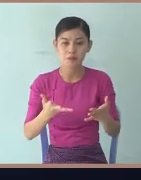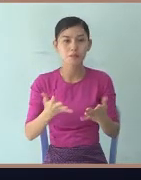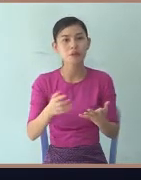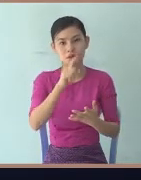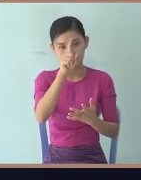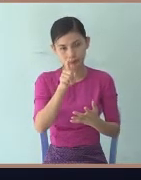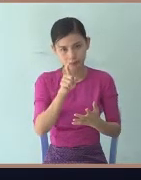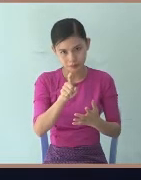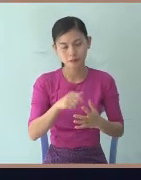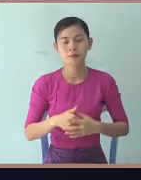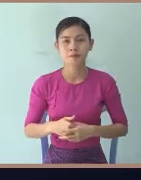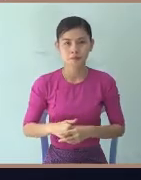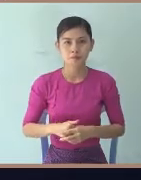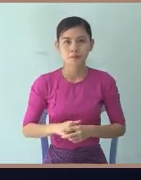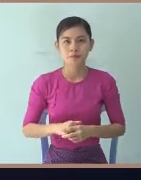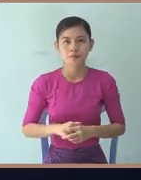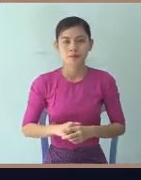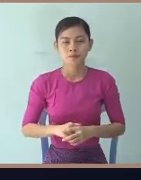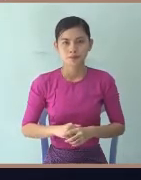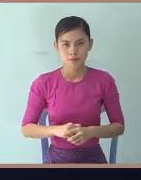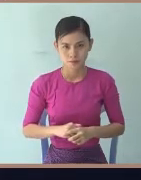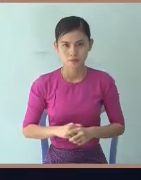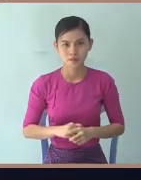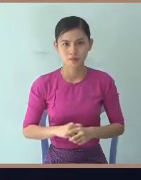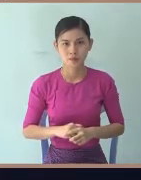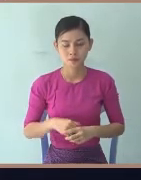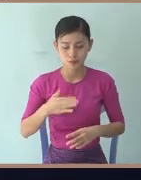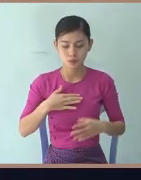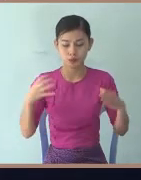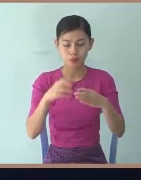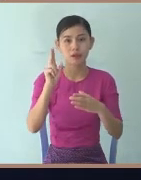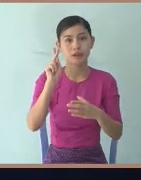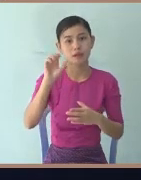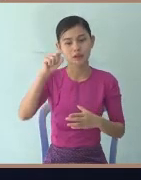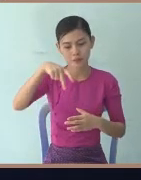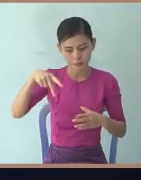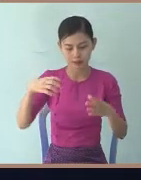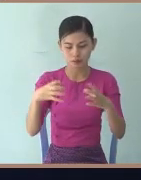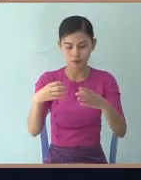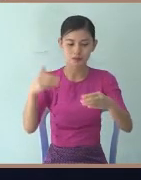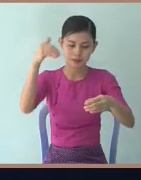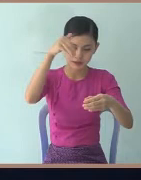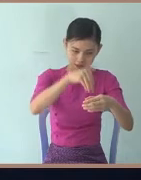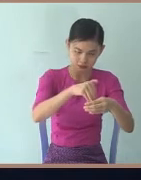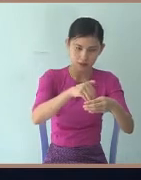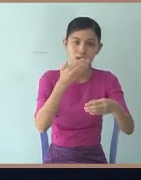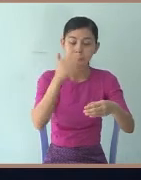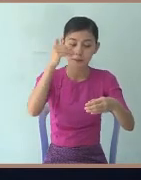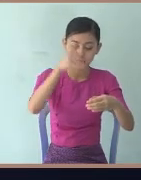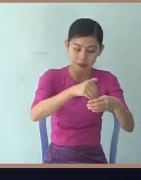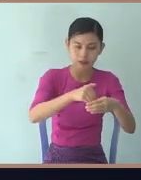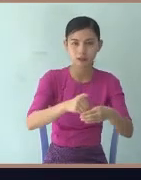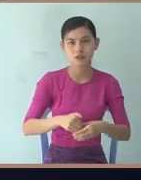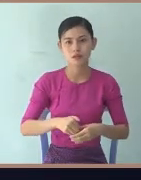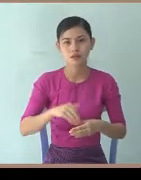အရာပြောပေါ့နော်ဒီ KSPB မှာပါရှိမလဲဆိုပြီးတော့မေးထားပါရရှင်းဆရာ အဓိကတော့ KSPB ကိုမေးပေးမယ်ဆိုလို့ရှိရ